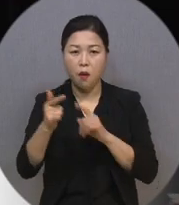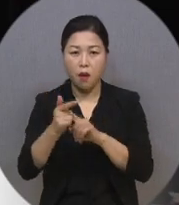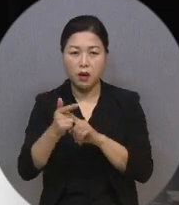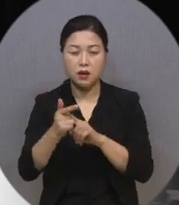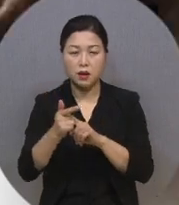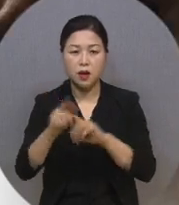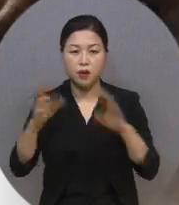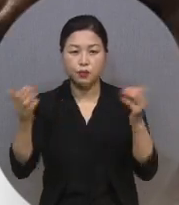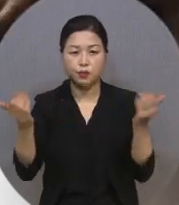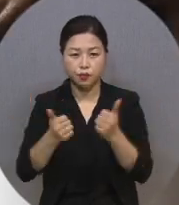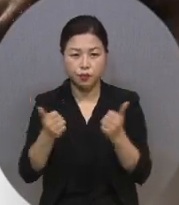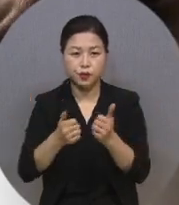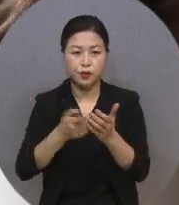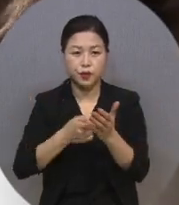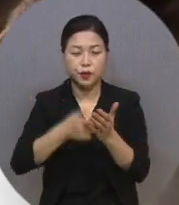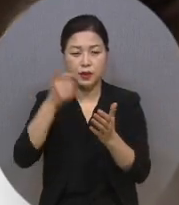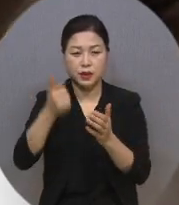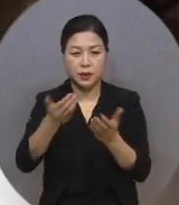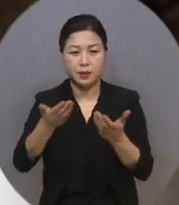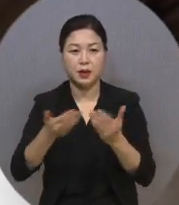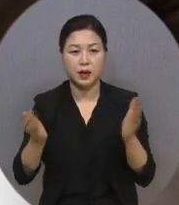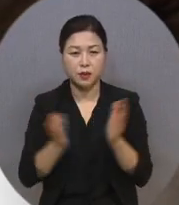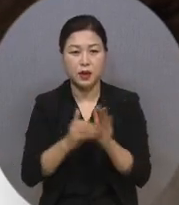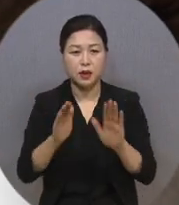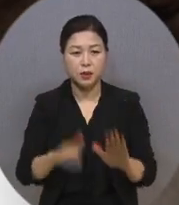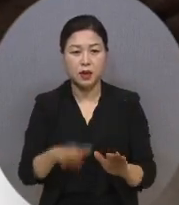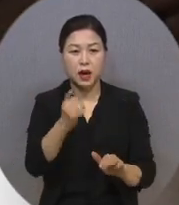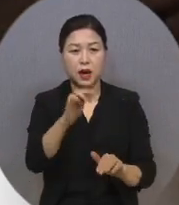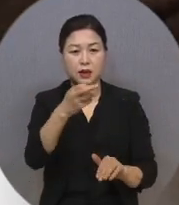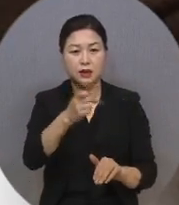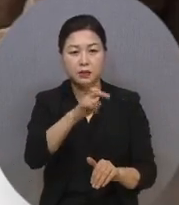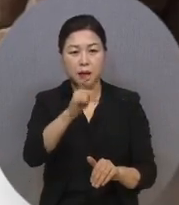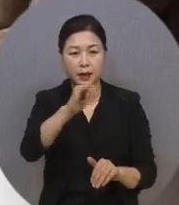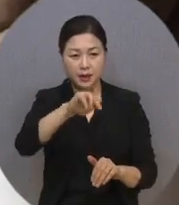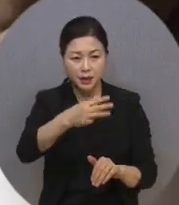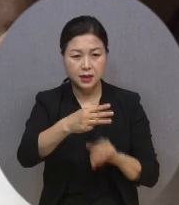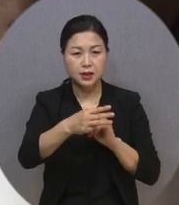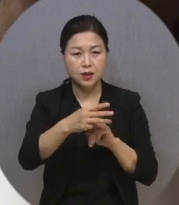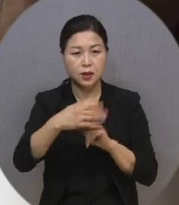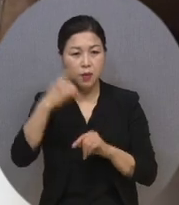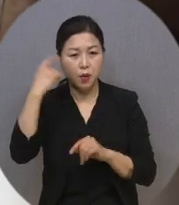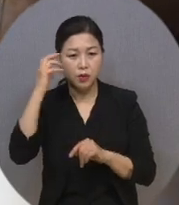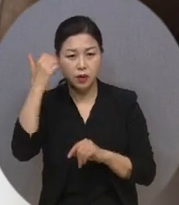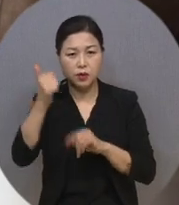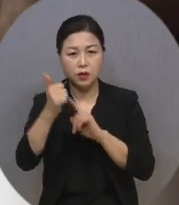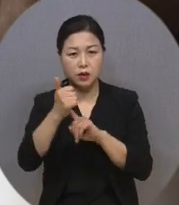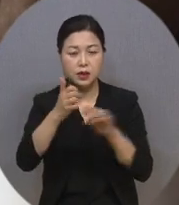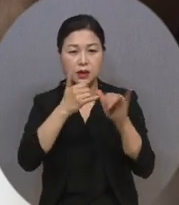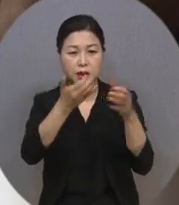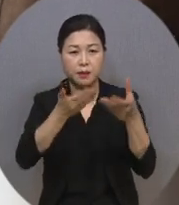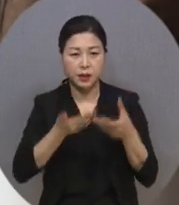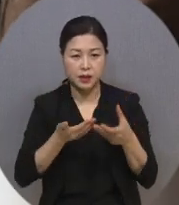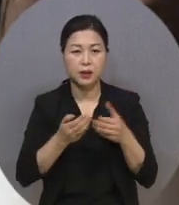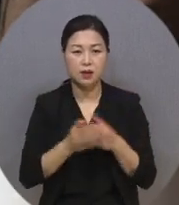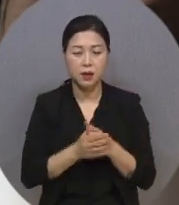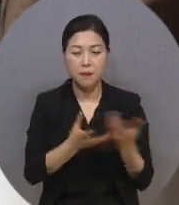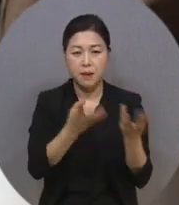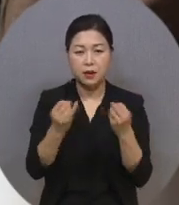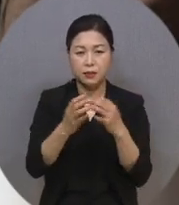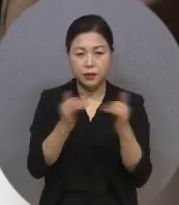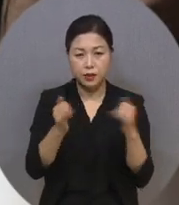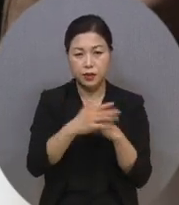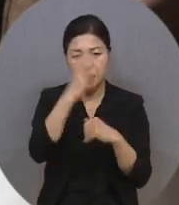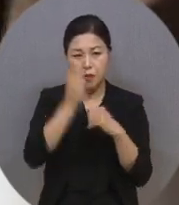이어 올해 충유의 대훈장은 할트마 바툴과 직전 몽골 대통령이 수상을 이어받아 내빈들에게 귀감이